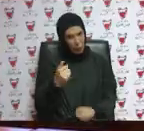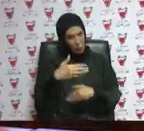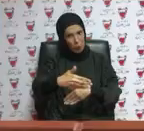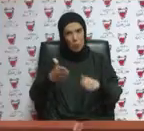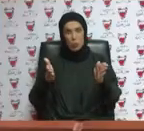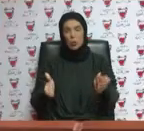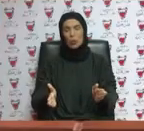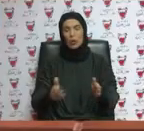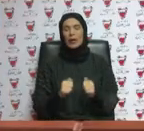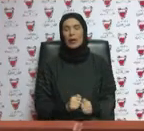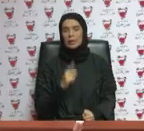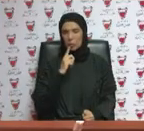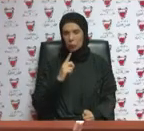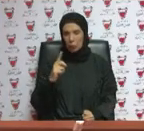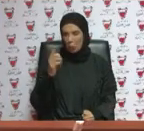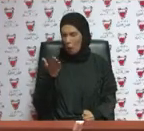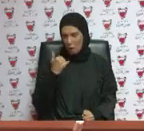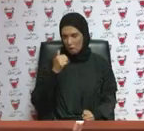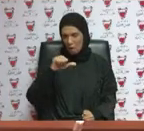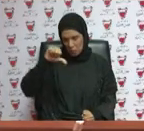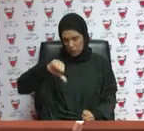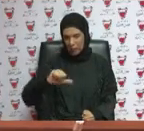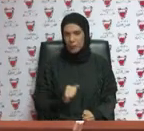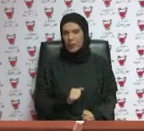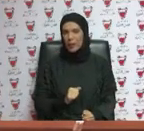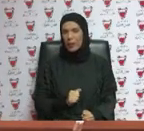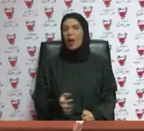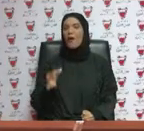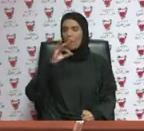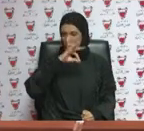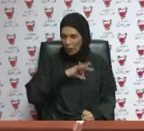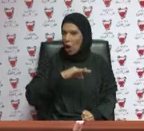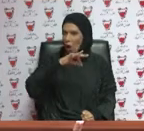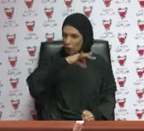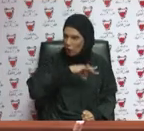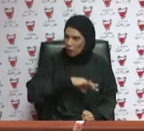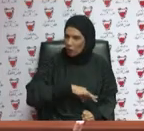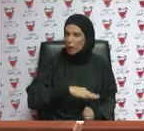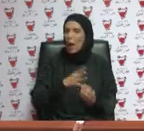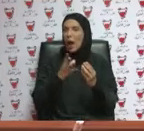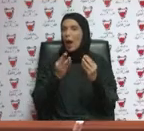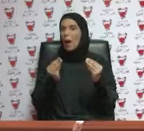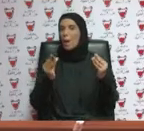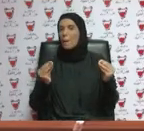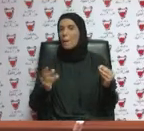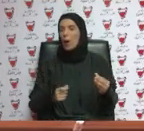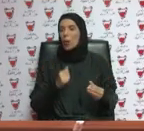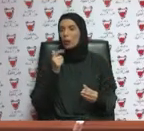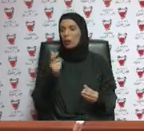وهذا المال بإذن الله لن يضره بل سيفيده أكثر، لأنه سيحافظ على